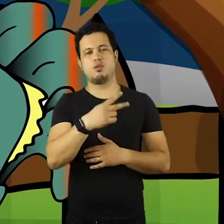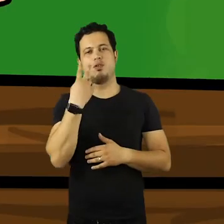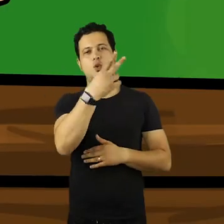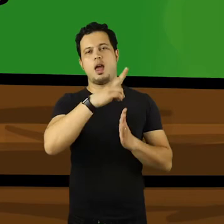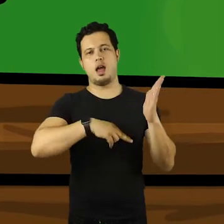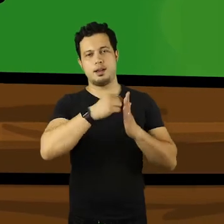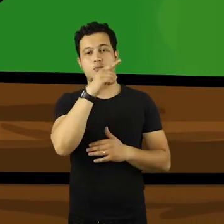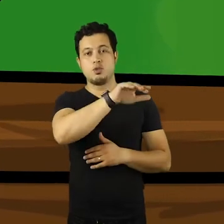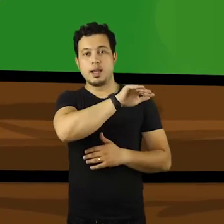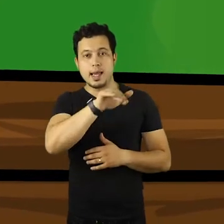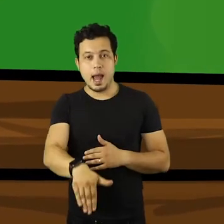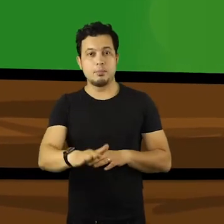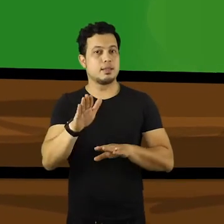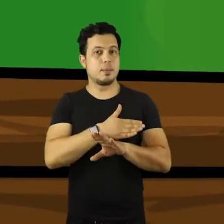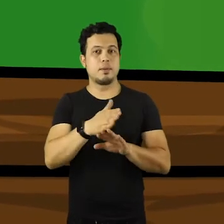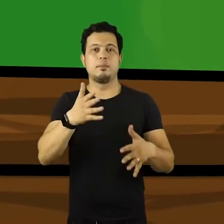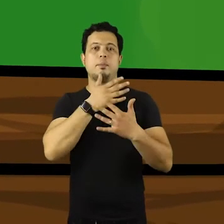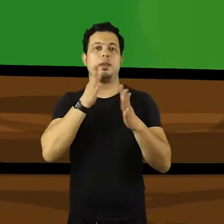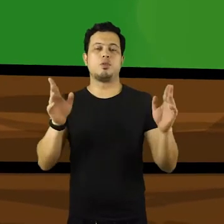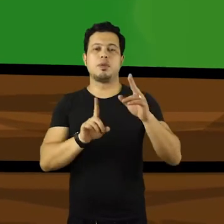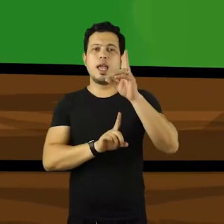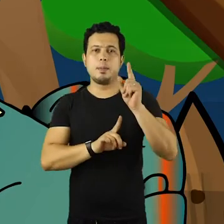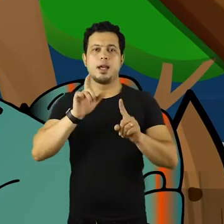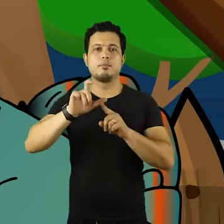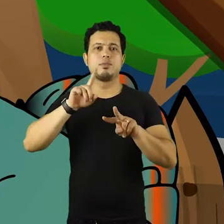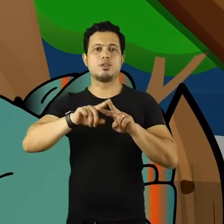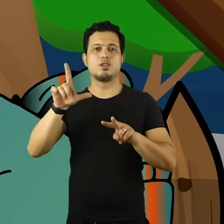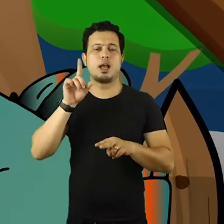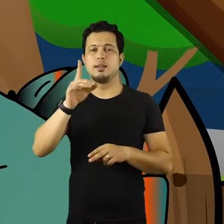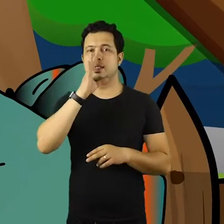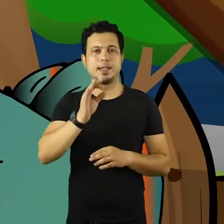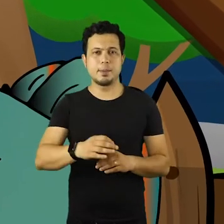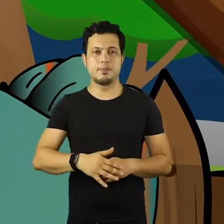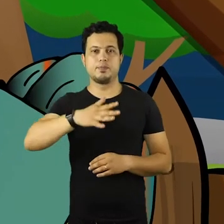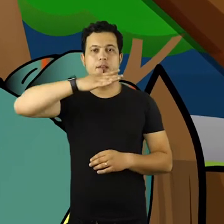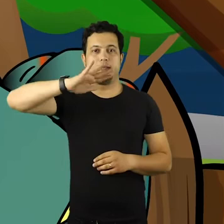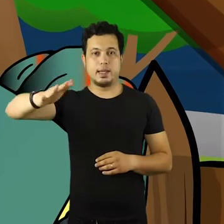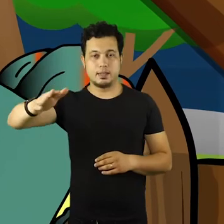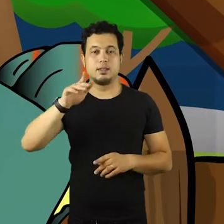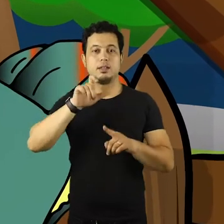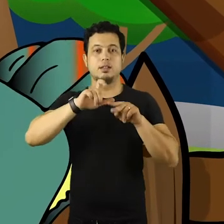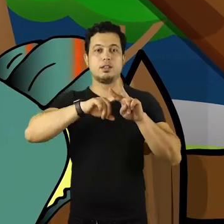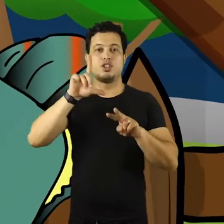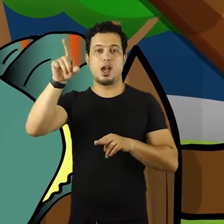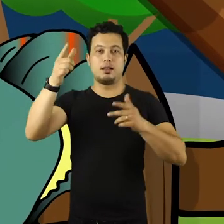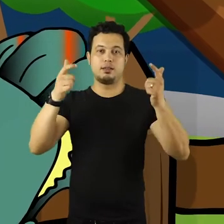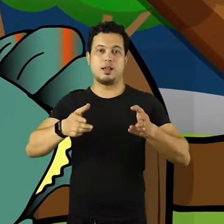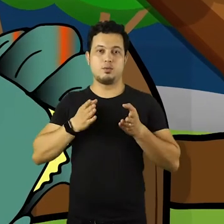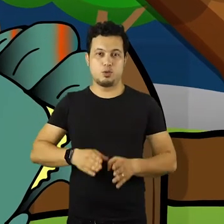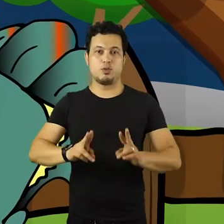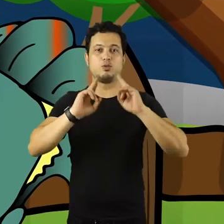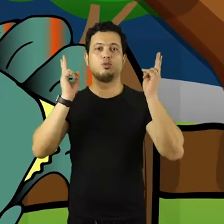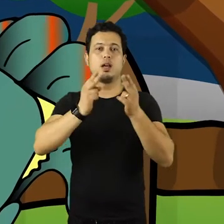bilmiyorum. Peki ama İbrahim Çallı kim? Denizli'mizin Çal ilçesinde doğmuş. Dünyanın